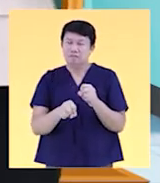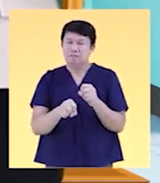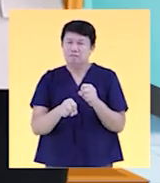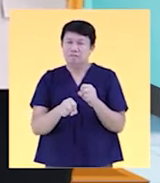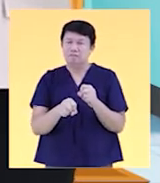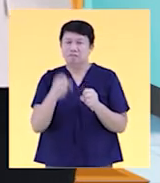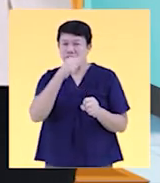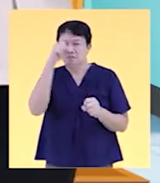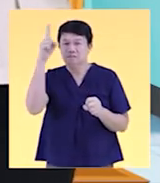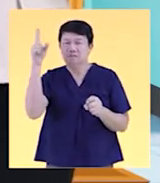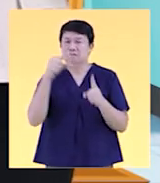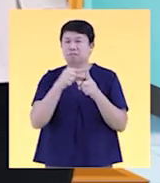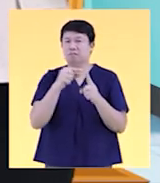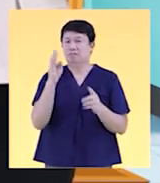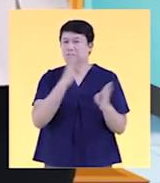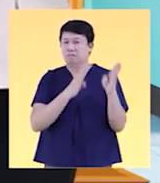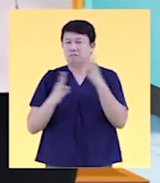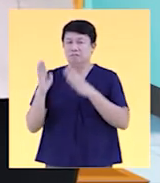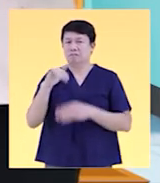word problem.